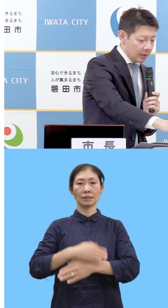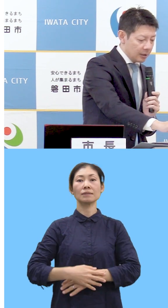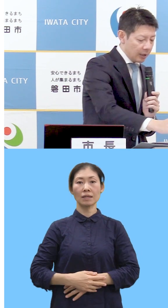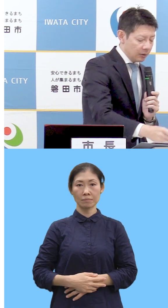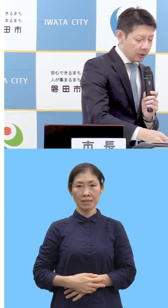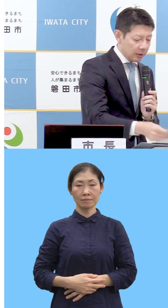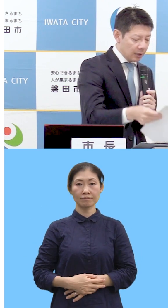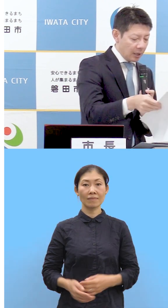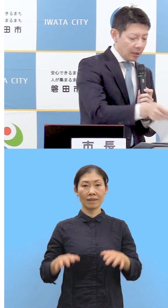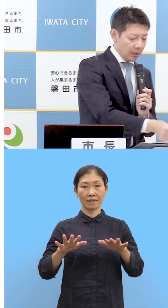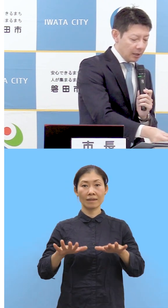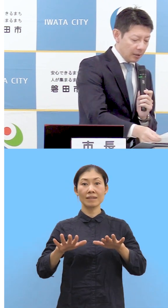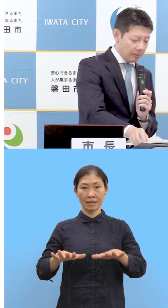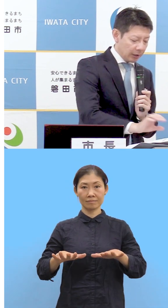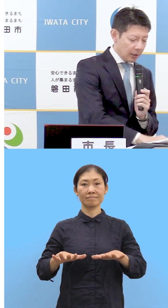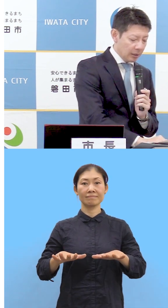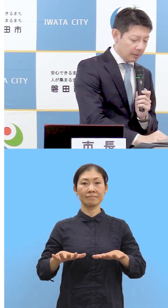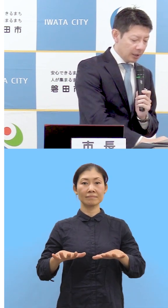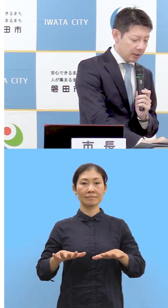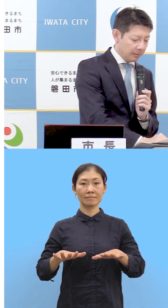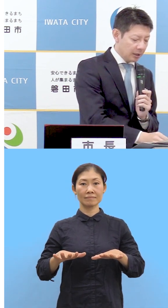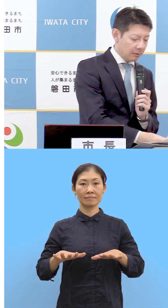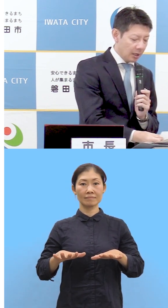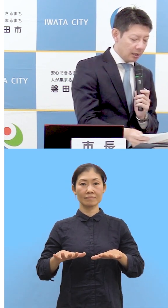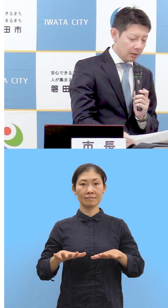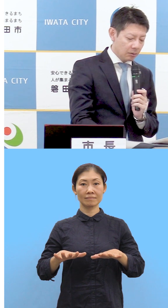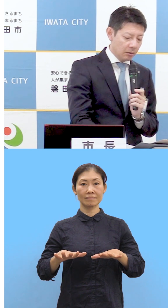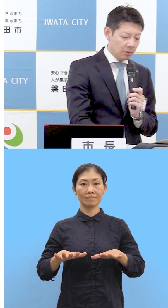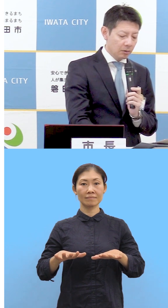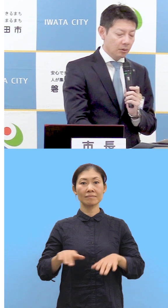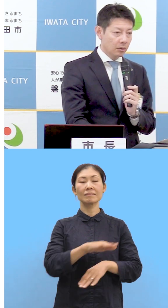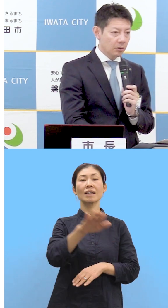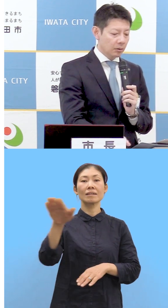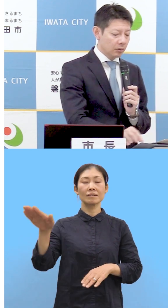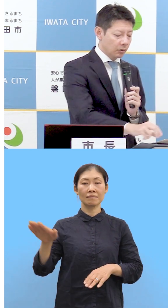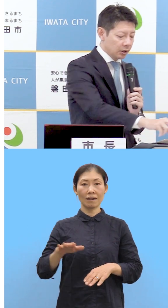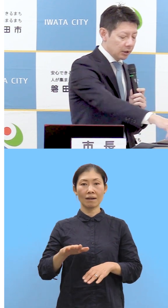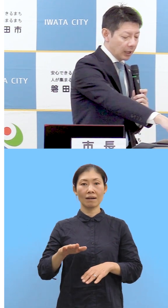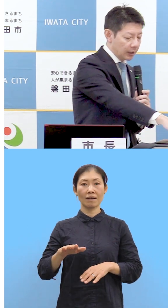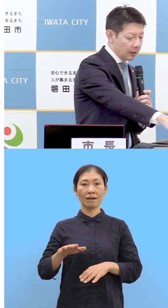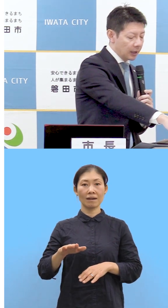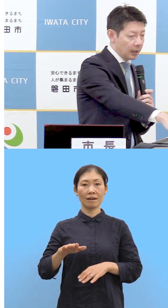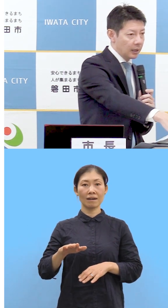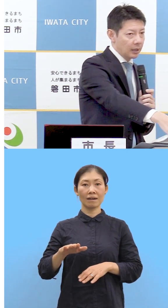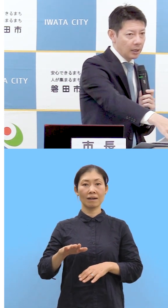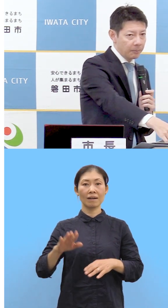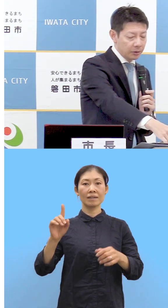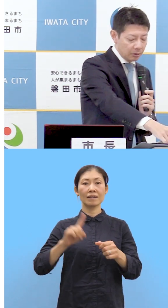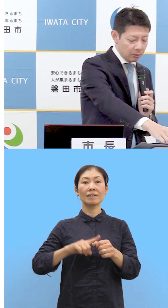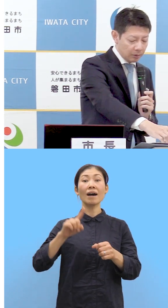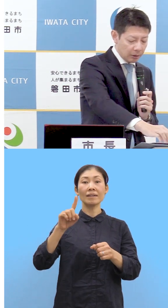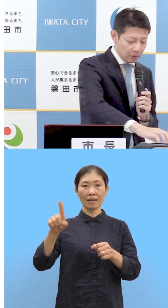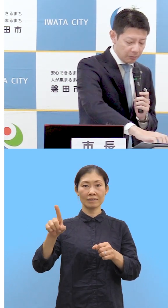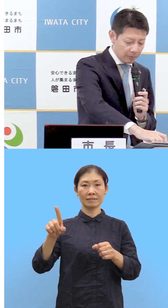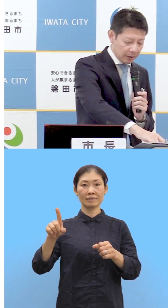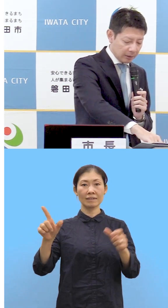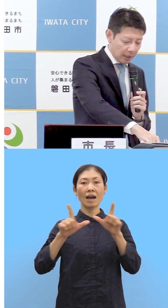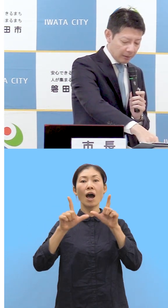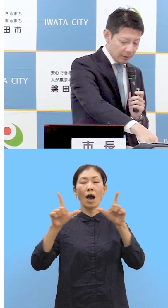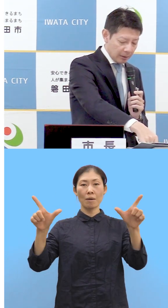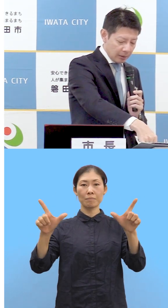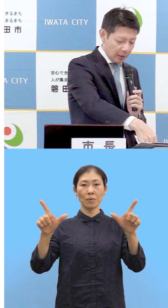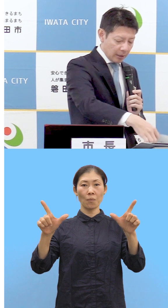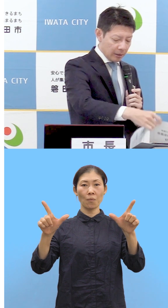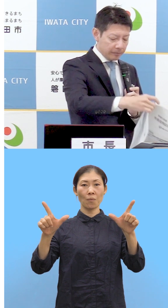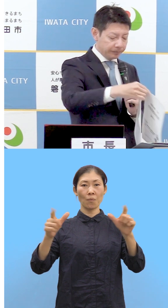で現在もですね、また皆様にはこう年明けてから発表することになると思います